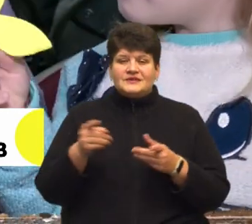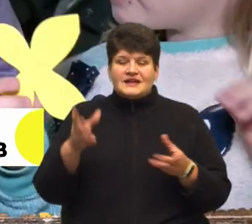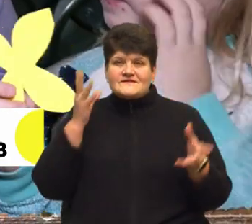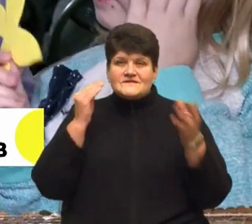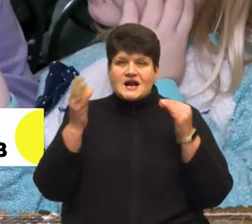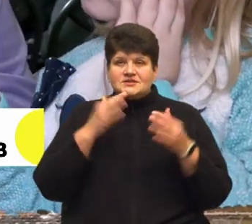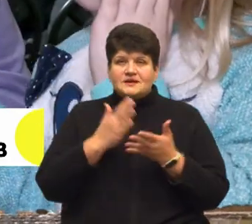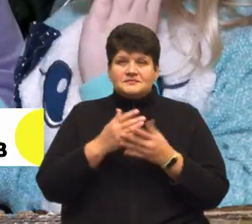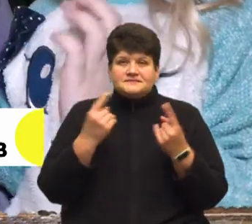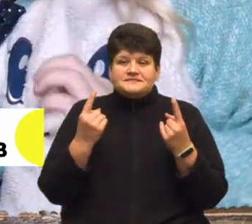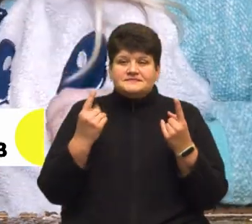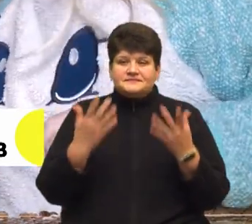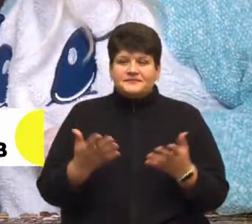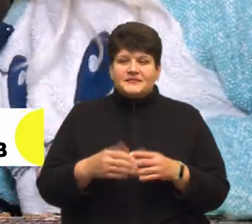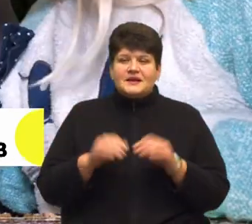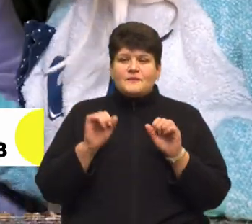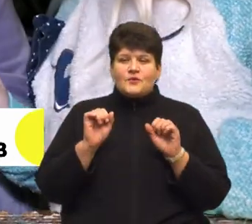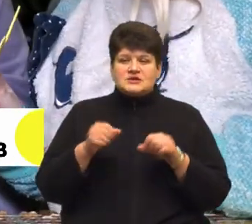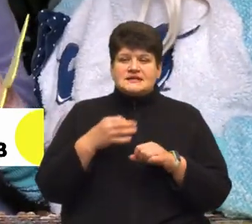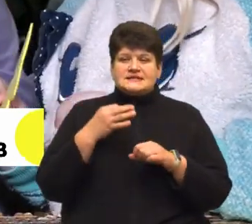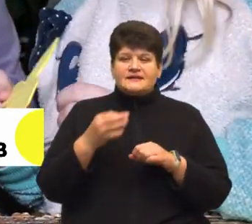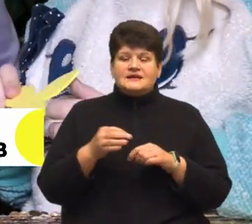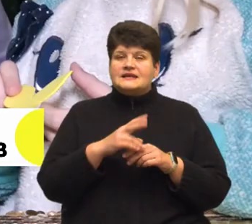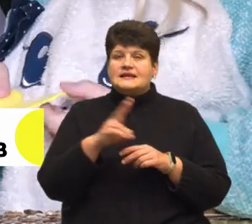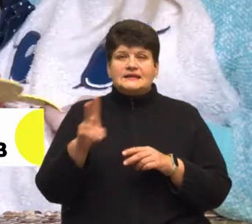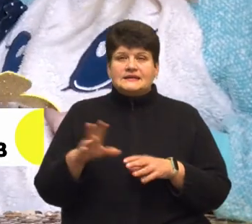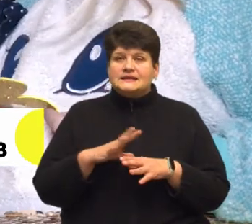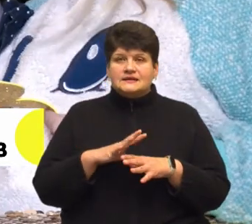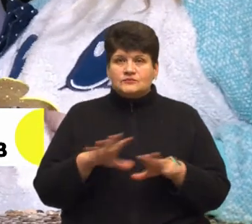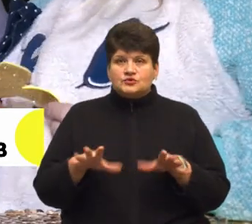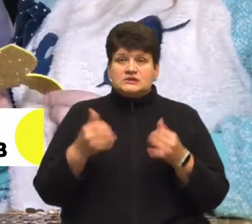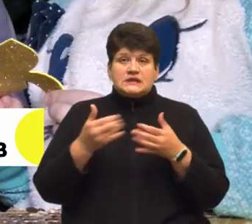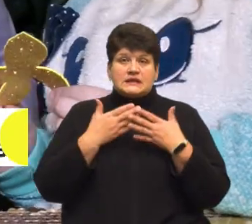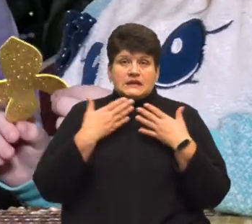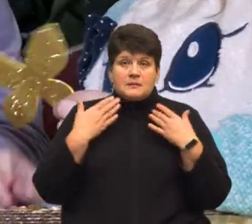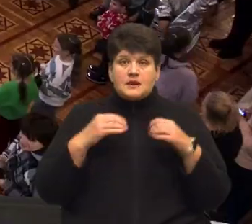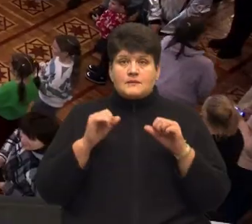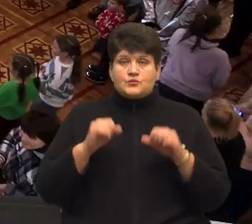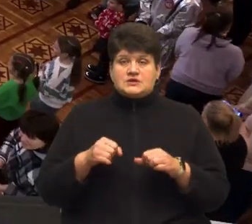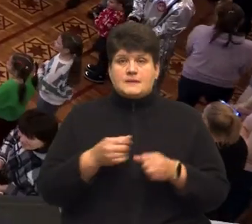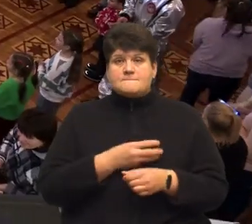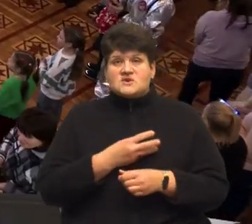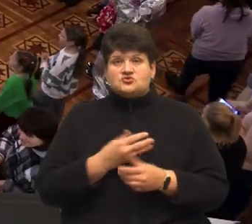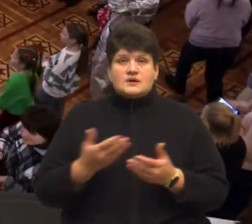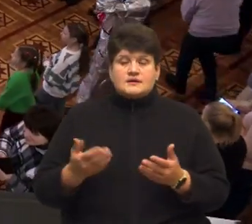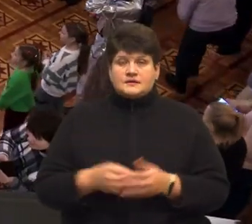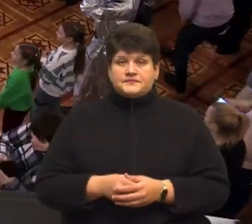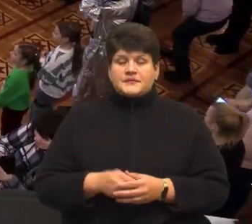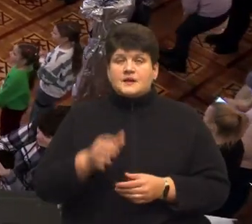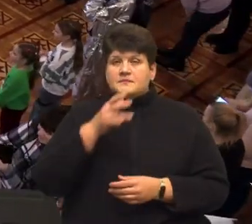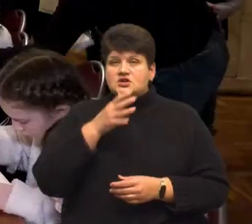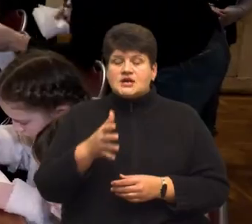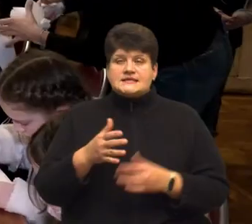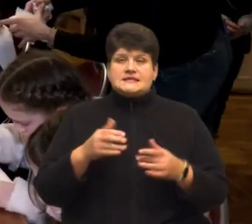колосальні вони можу сказати ніде так не бували бо зараз немає ні можливості ні бажання попчас заходу в обласному